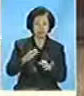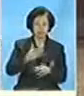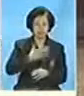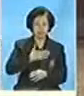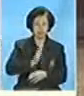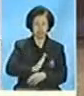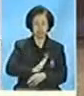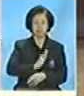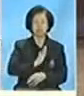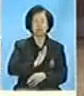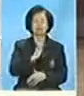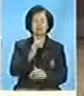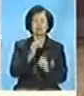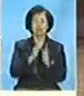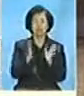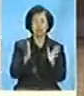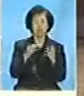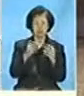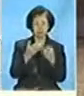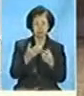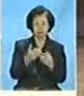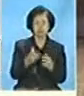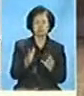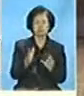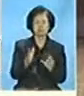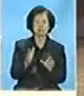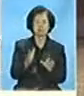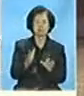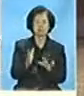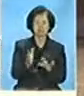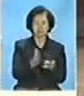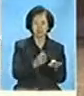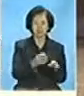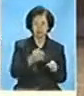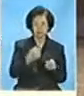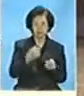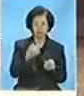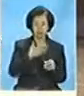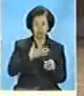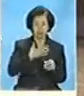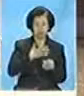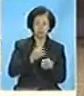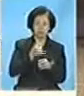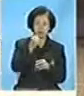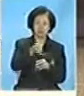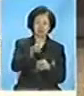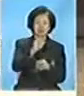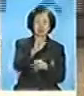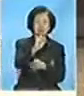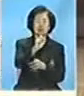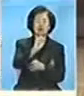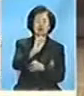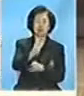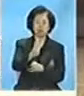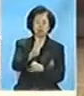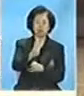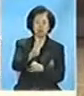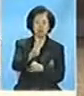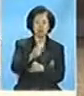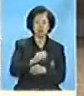ใจหลังจากนั้นผมก็เข้ามาดำรงตำแหน่งสมาชิกวุฒิสภ